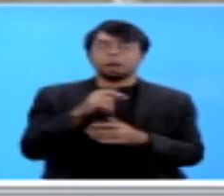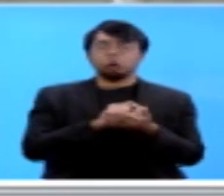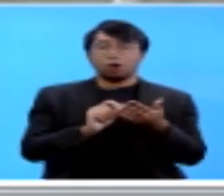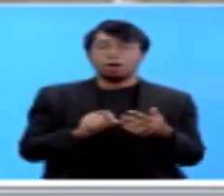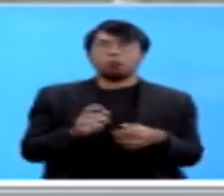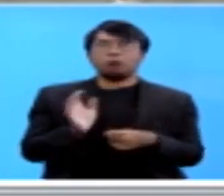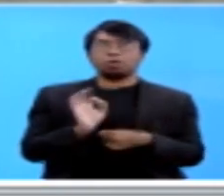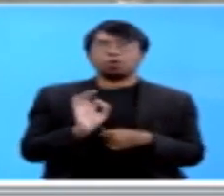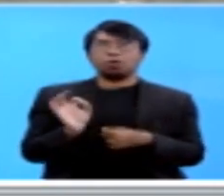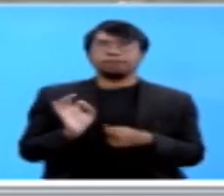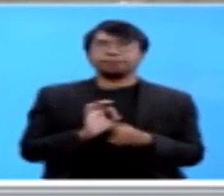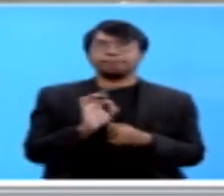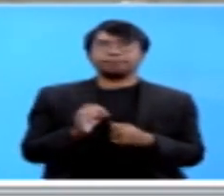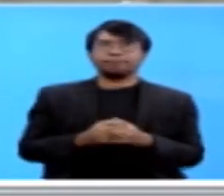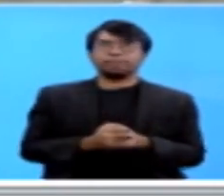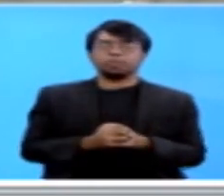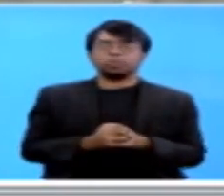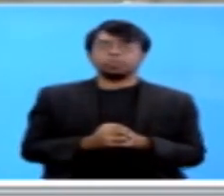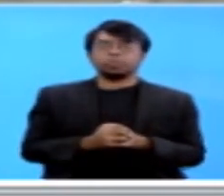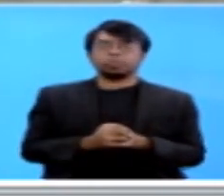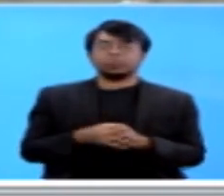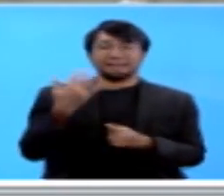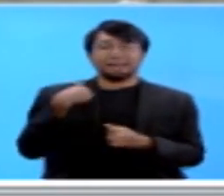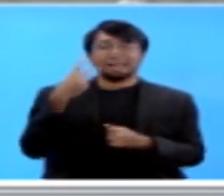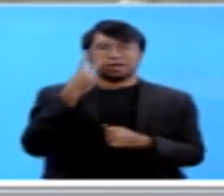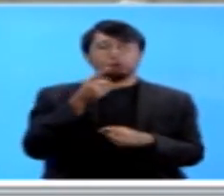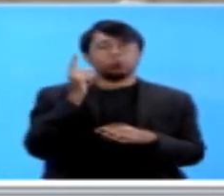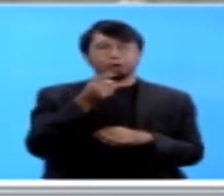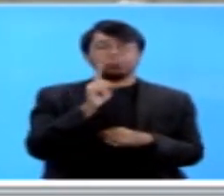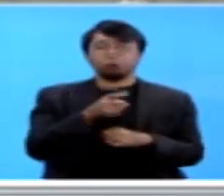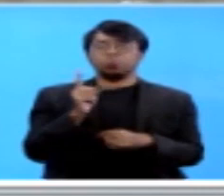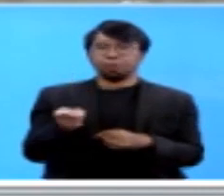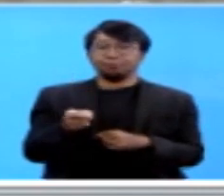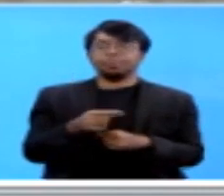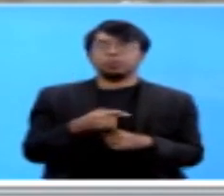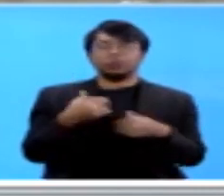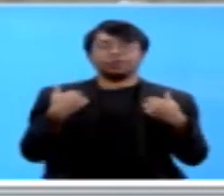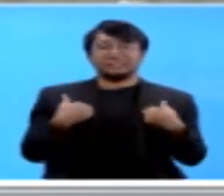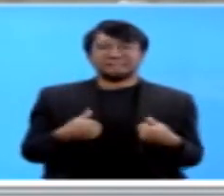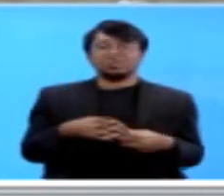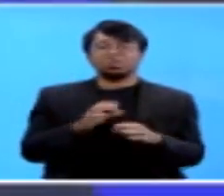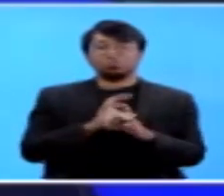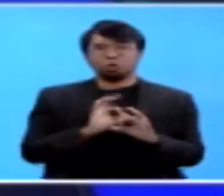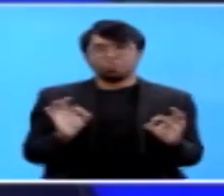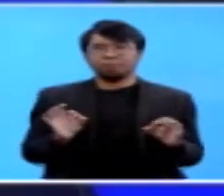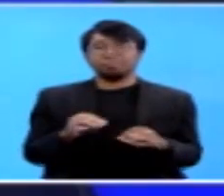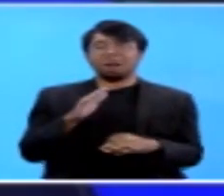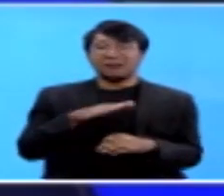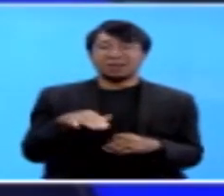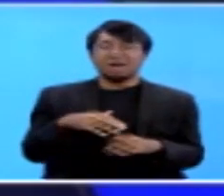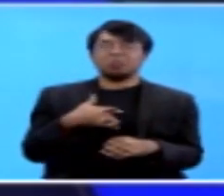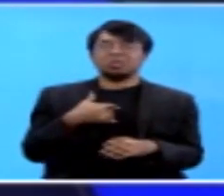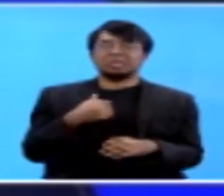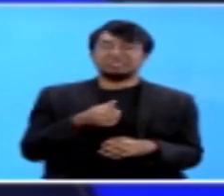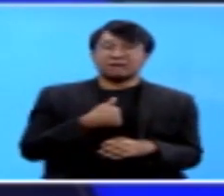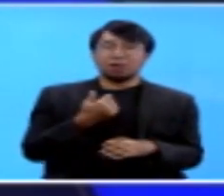Bu Retno, kalau tadi melihat begitu sanksi-sanksi berupa lebih ke fisik ya, apakah ini cukup memberikan efek jera untuk para